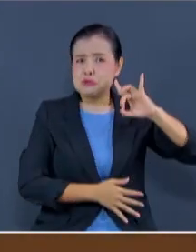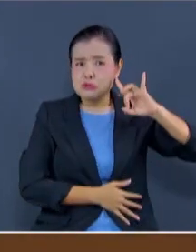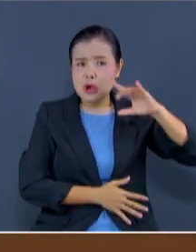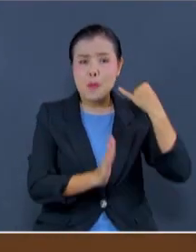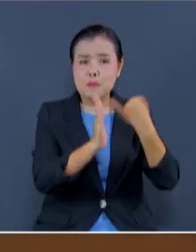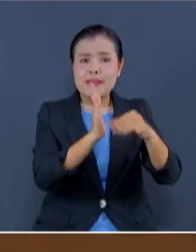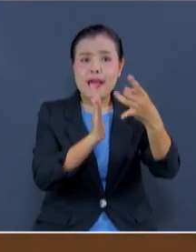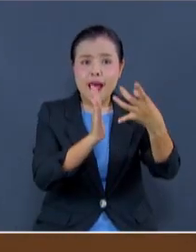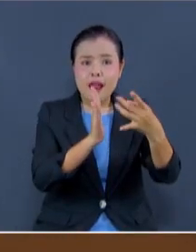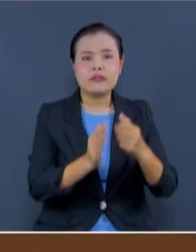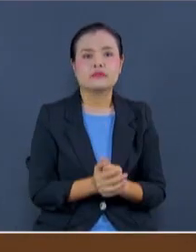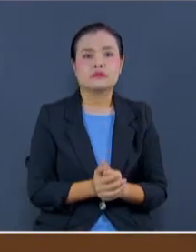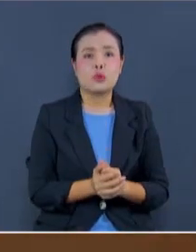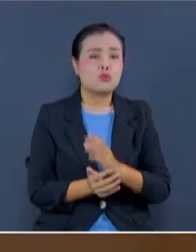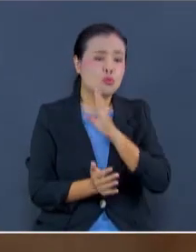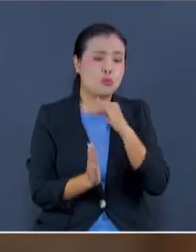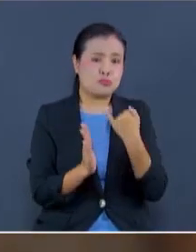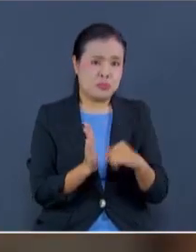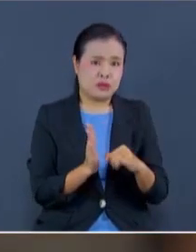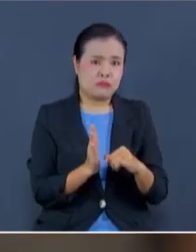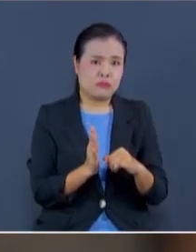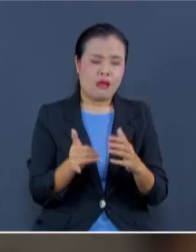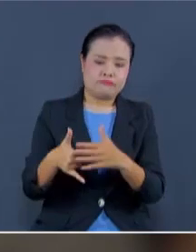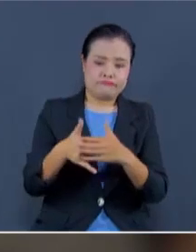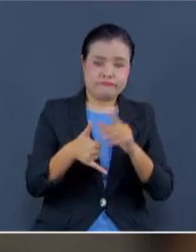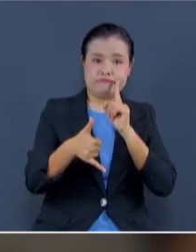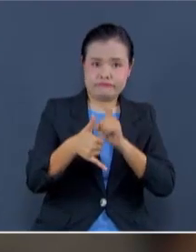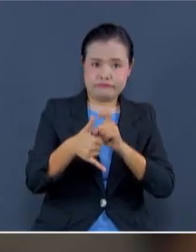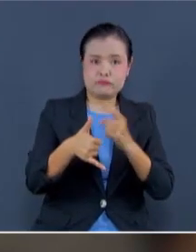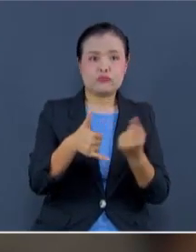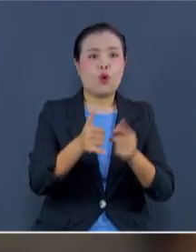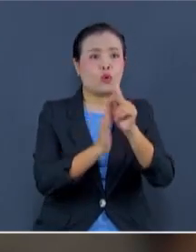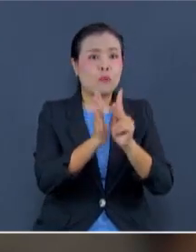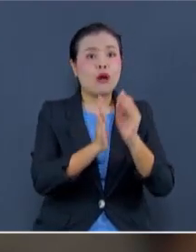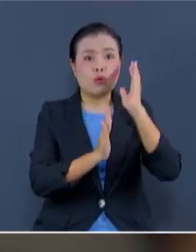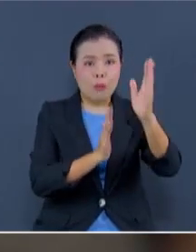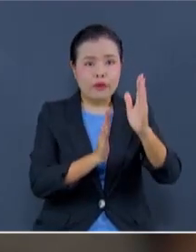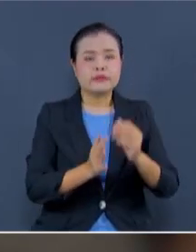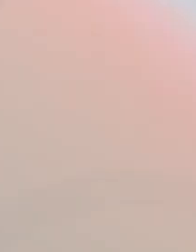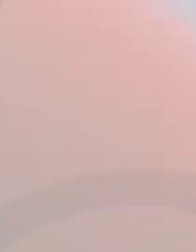ความผิดอะไรอย่างไรถ้าหากว่ามีความผิดก็จะเรียกตัวนายปัตตภีมาแจ้งข้อหากันต่อไปนะครับ